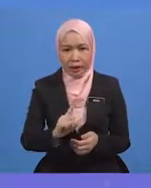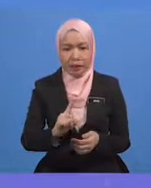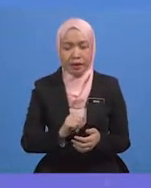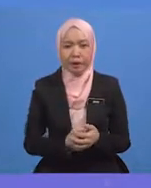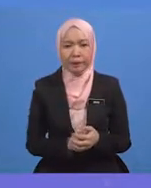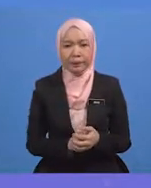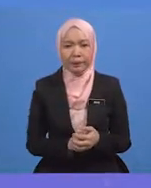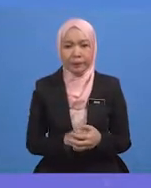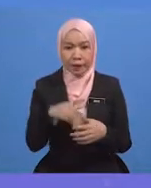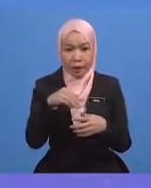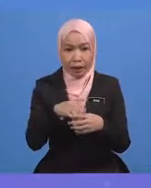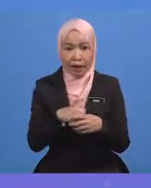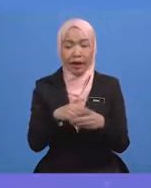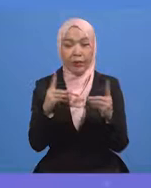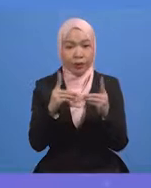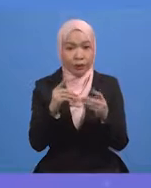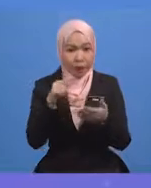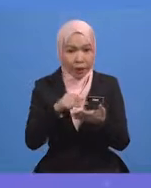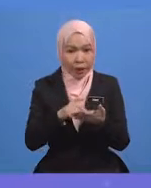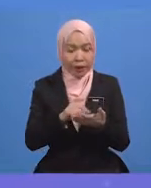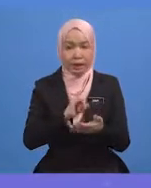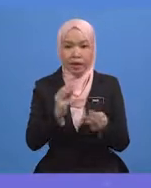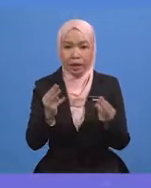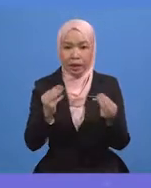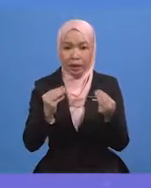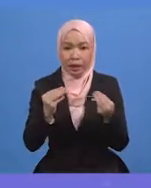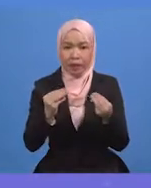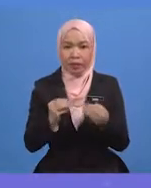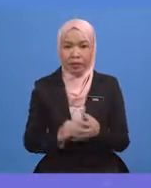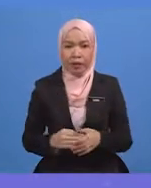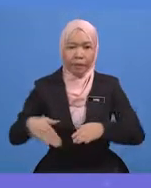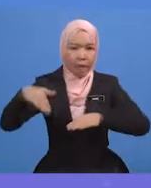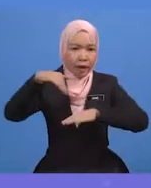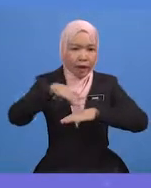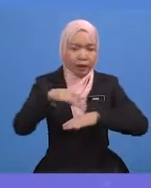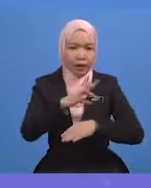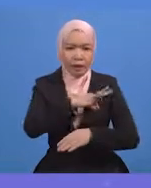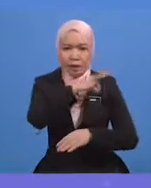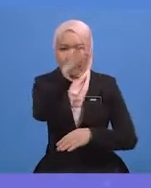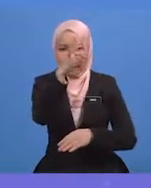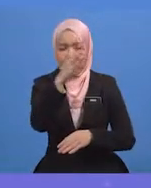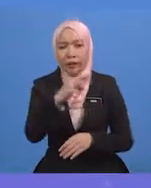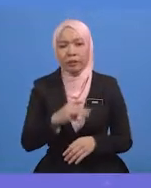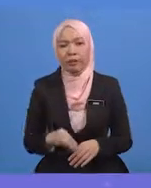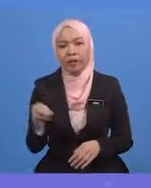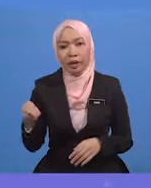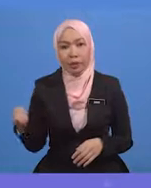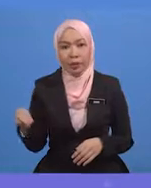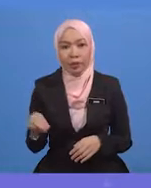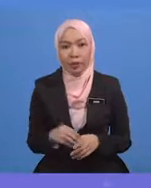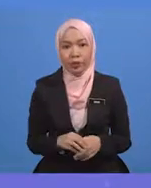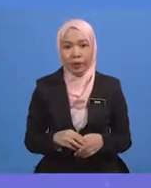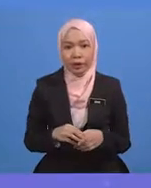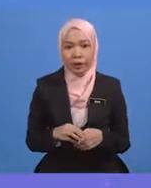ini, Ustazah ingin membangkitkan semangat murid-murid bahawa melalui tokoh yang kita akan